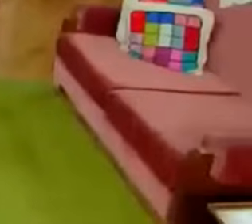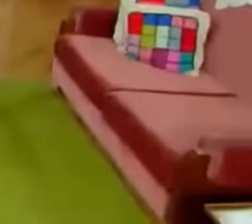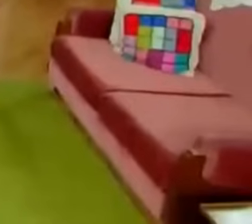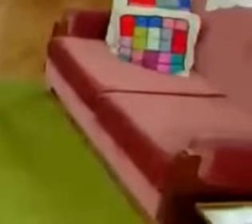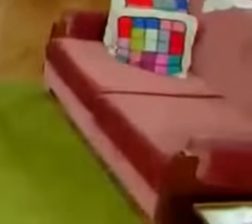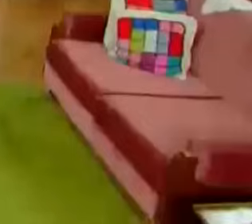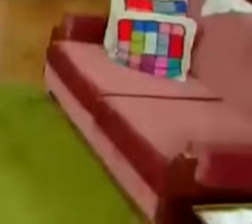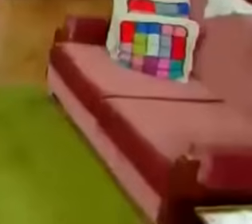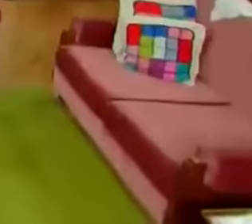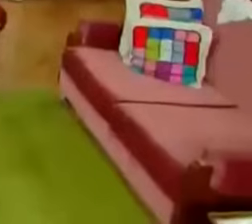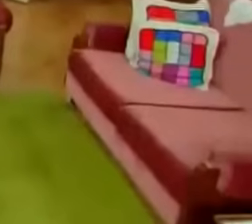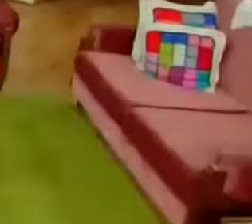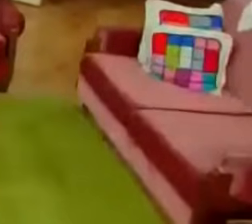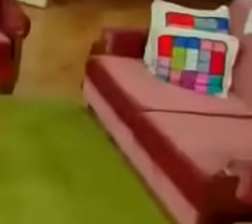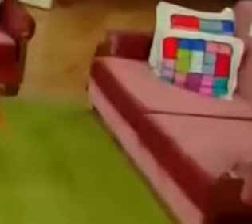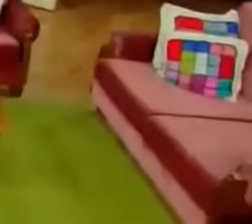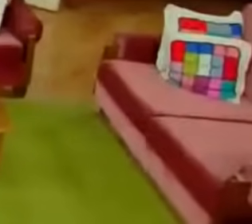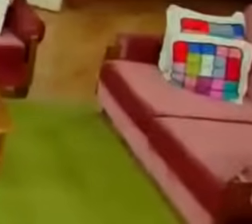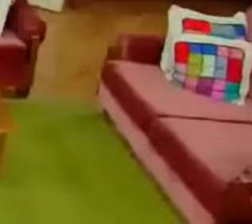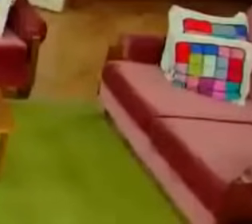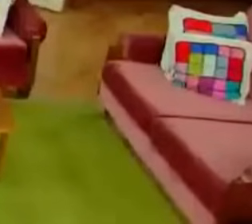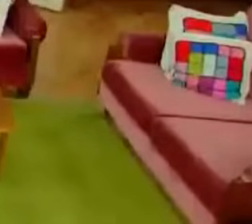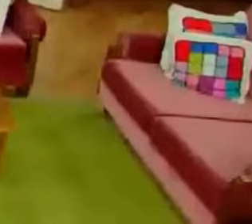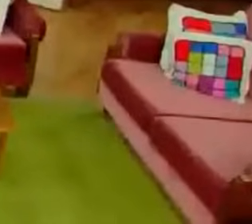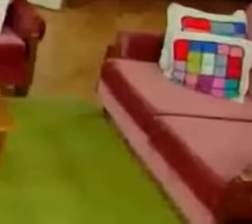kucağındaki suç aleti kırlenti yerine bırakıp odaya yöneldi.